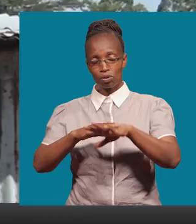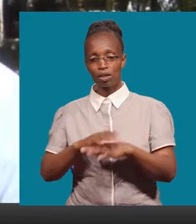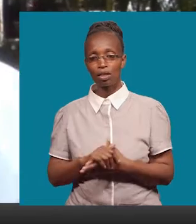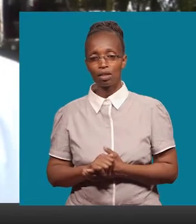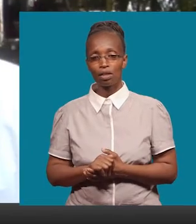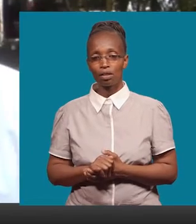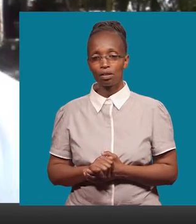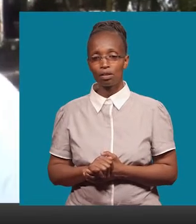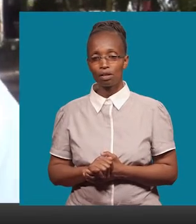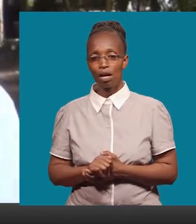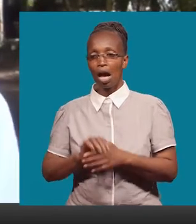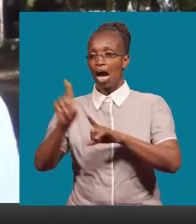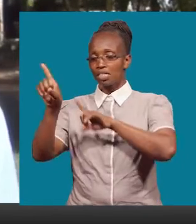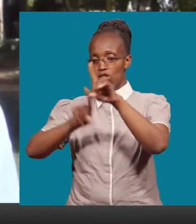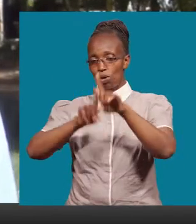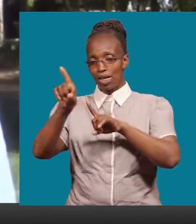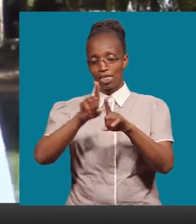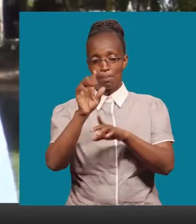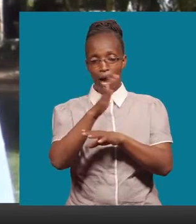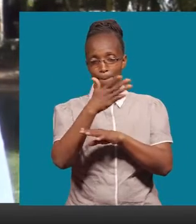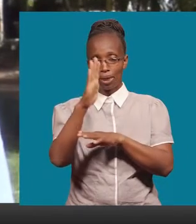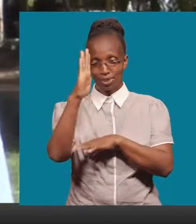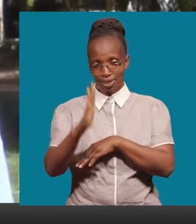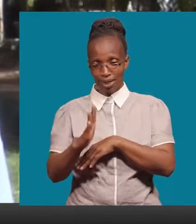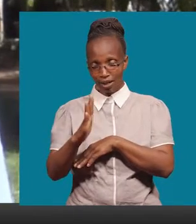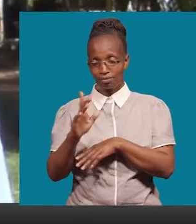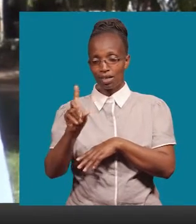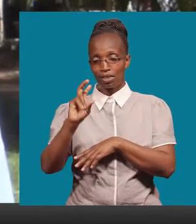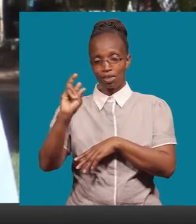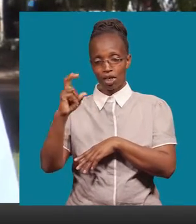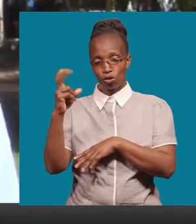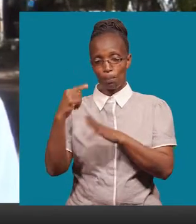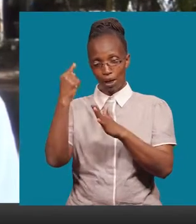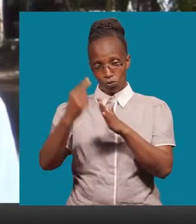sana. My call to county government as a tourism ambassador is